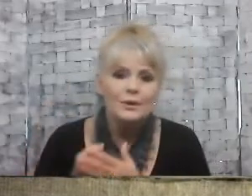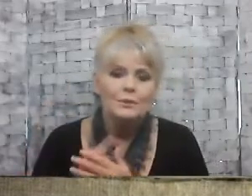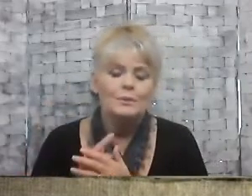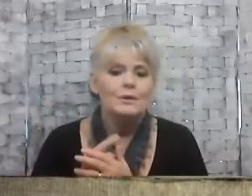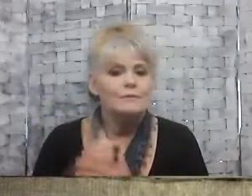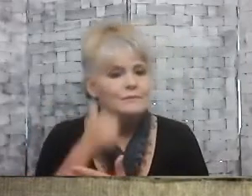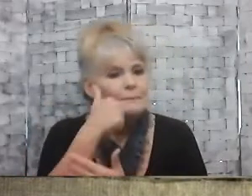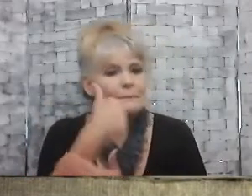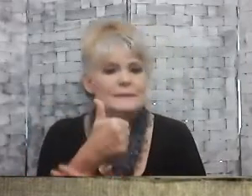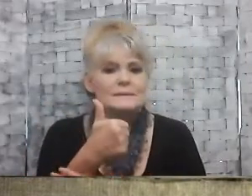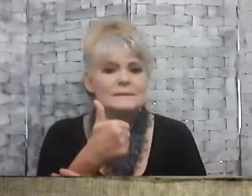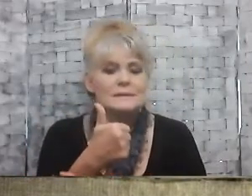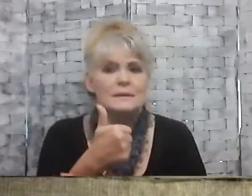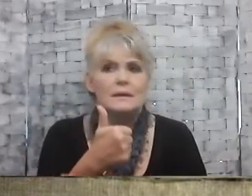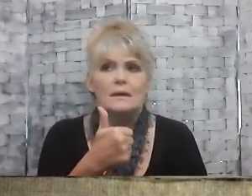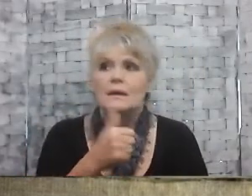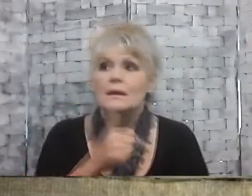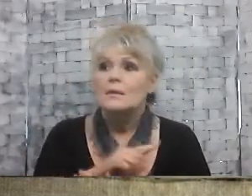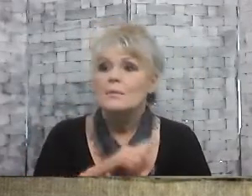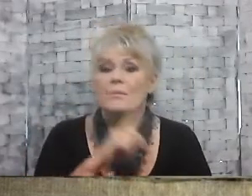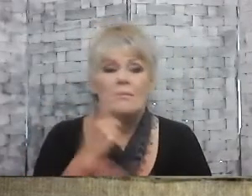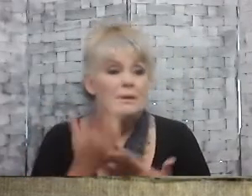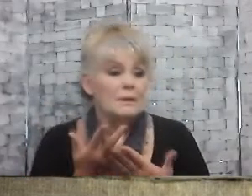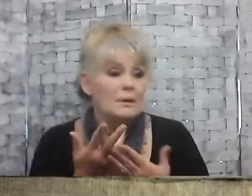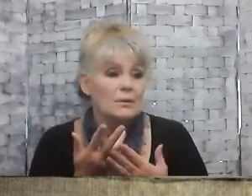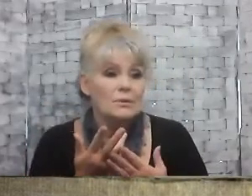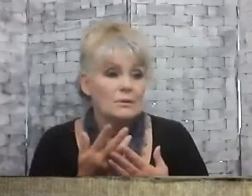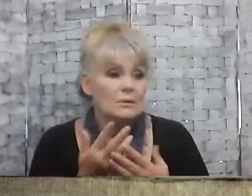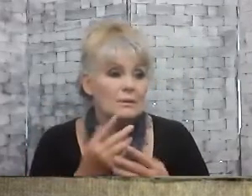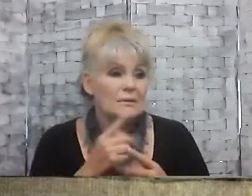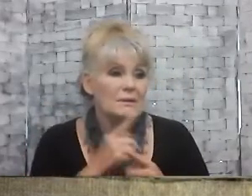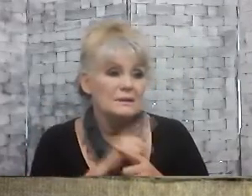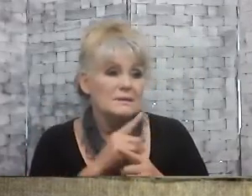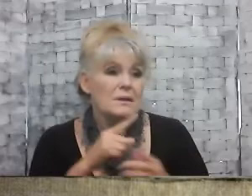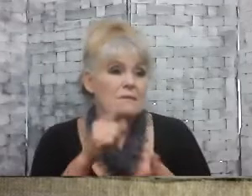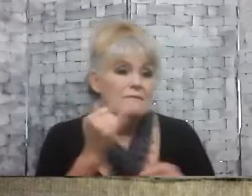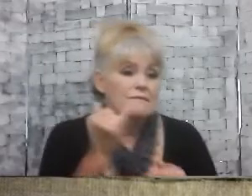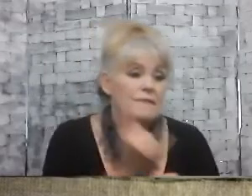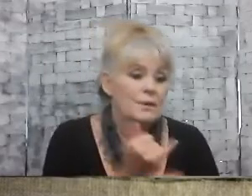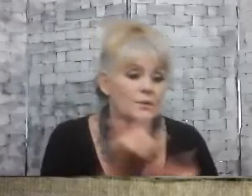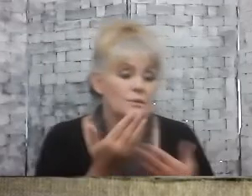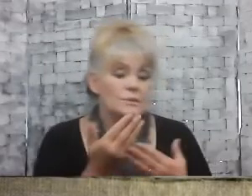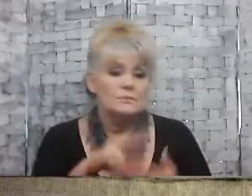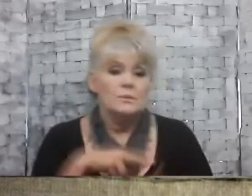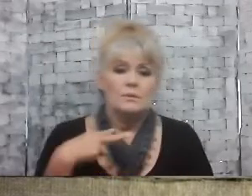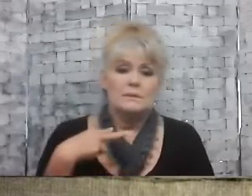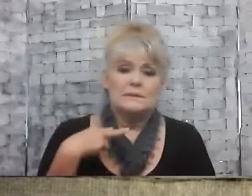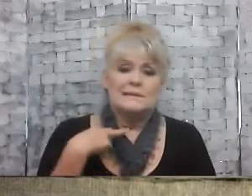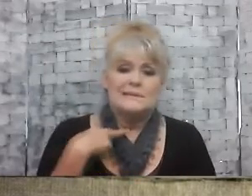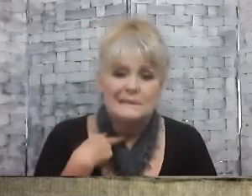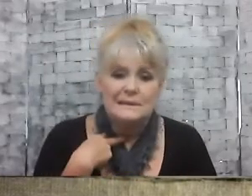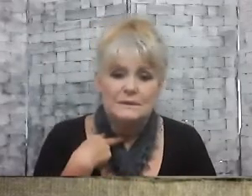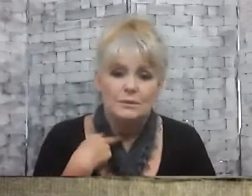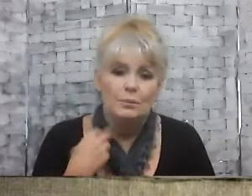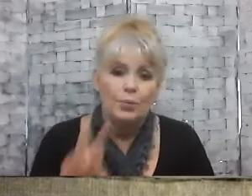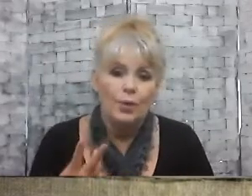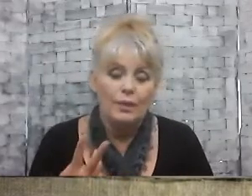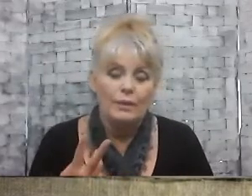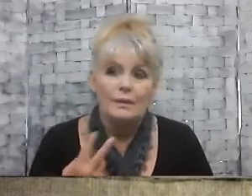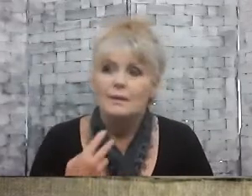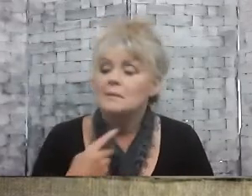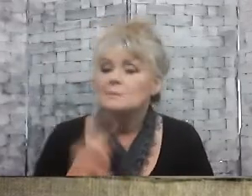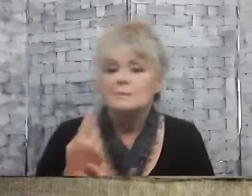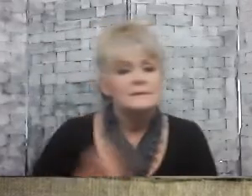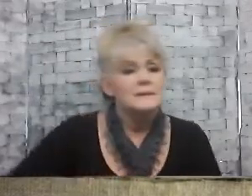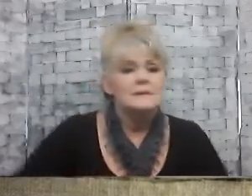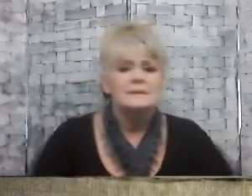dan nie uitwerk, soos ons gedink het nie, is ons baie keer diep teleurgestel. En baie keer was die